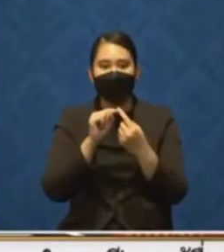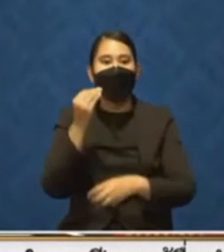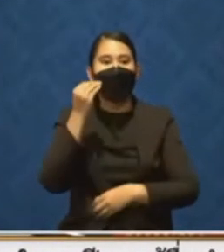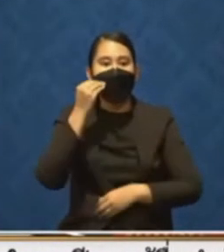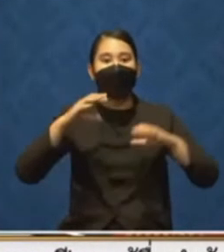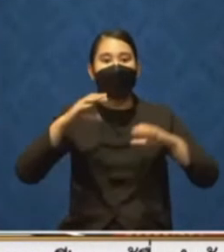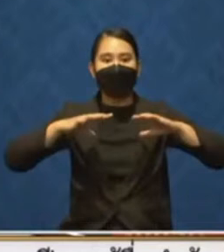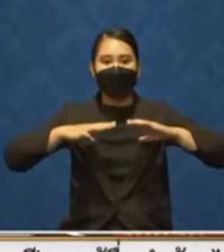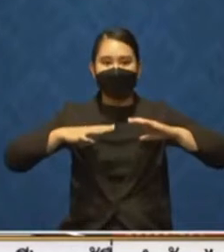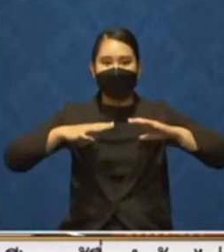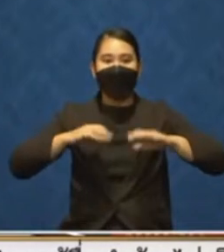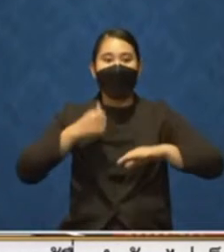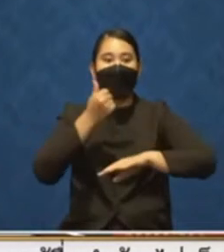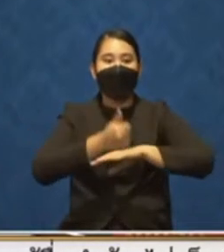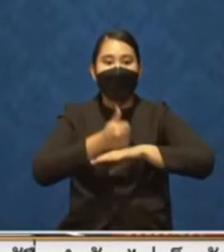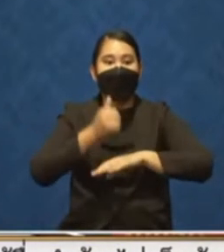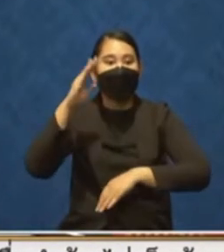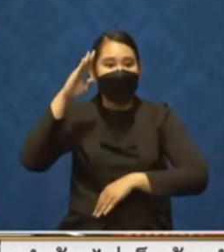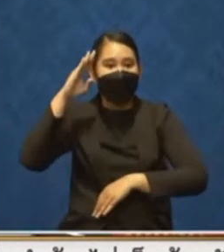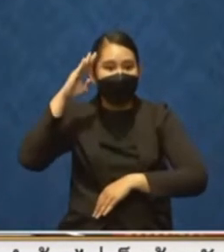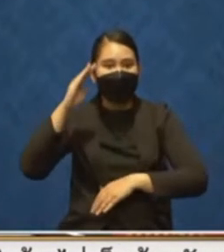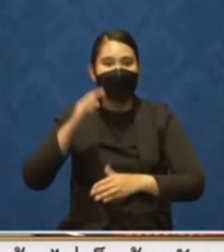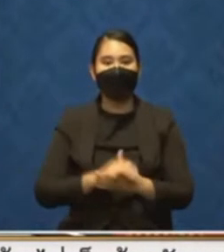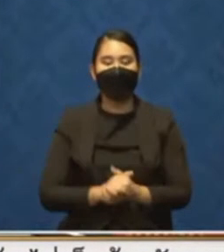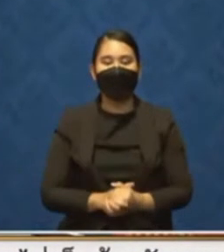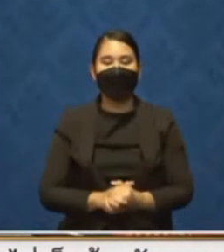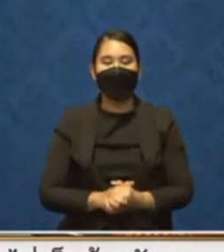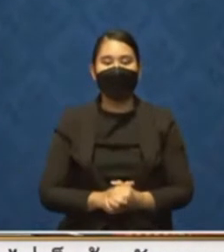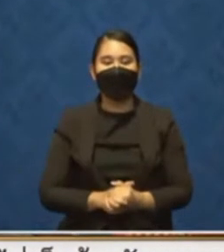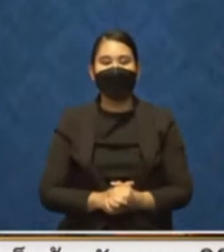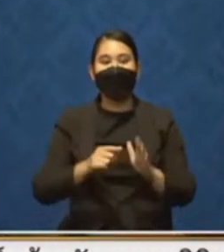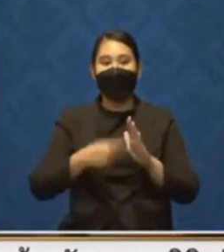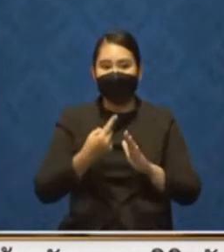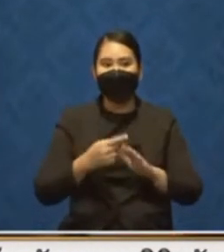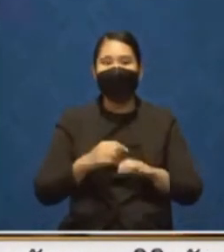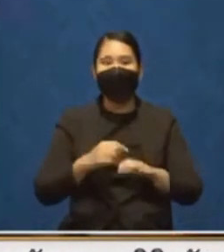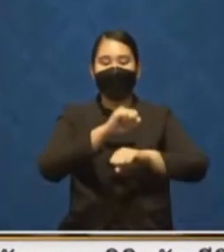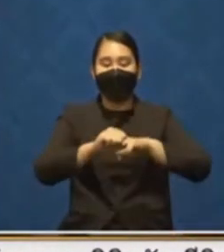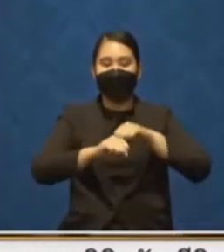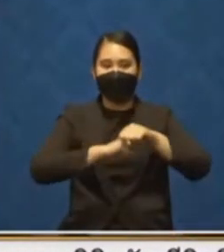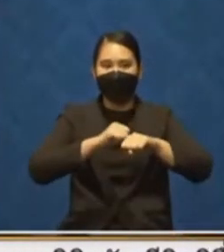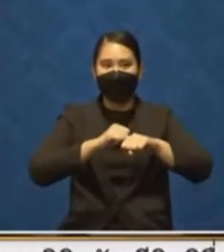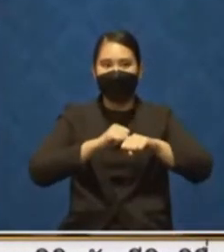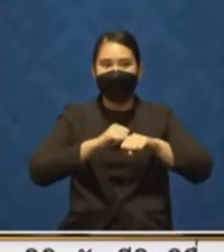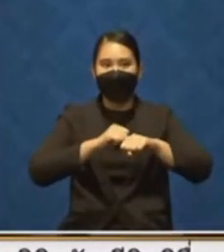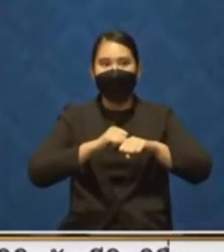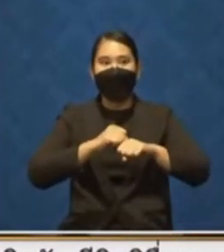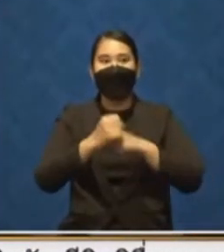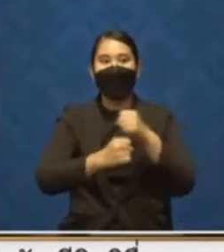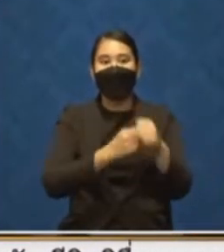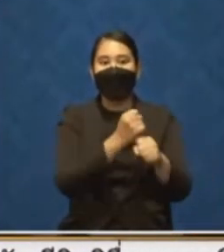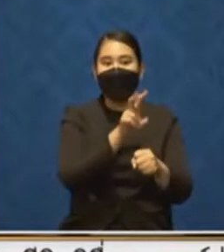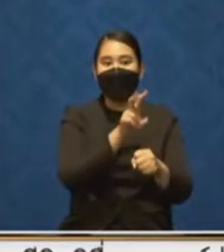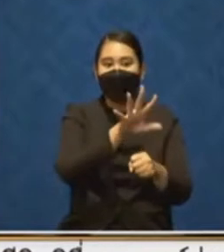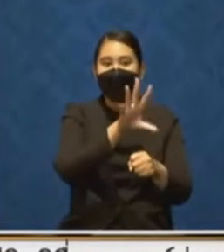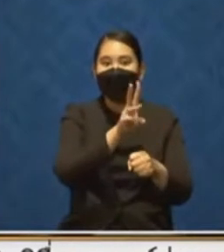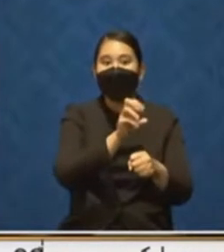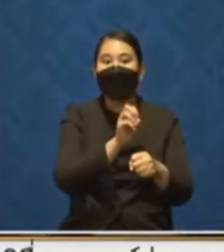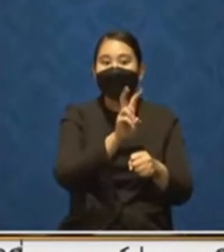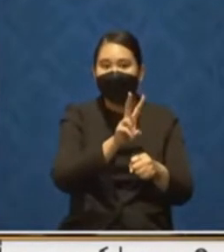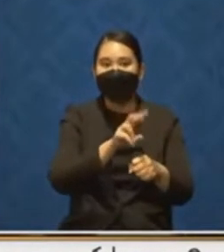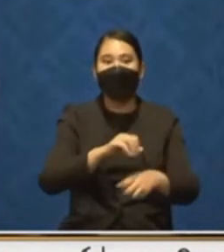GoogleEarthของบ้านผบตร.ครับเหรอก็เลยตั้งแต่กุมภาพันธ์ 62ขอให้มือของผม